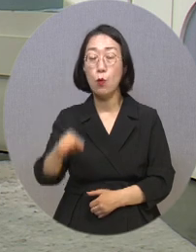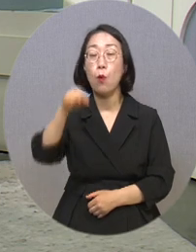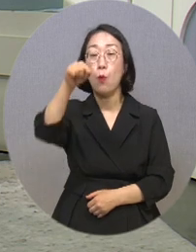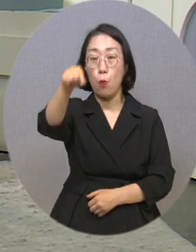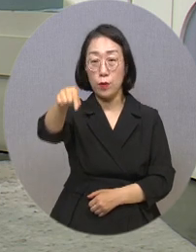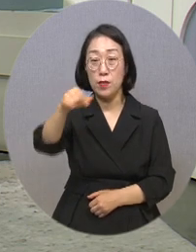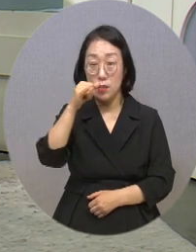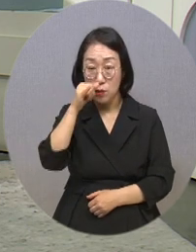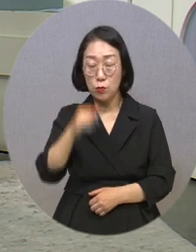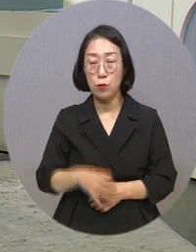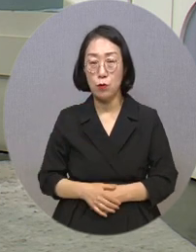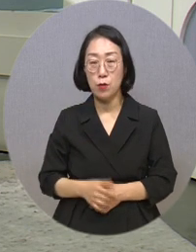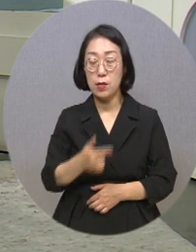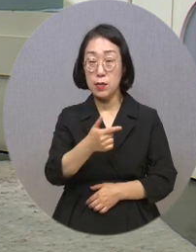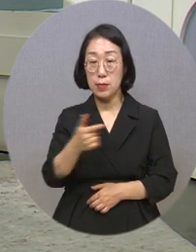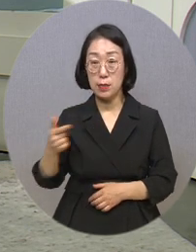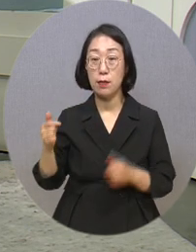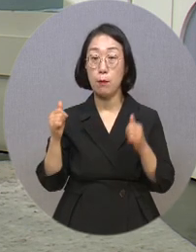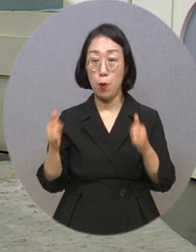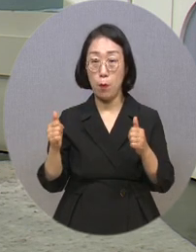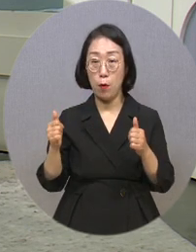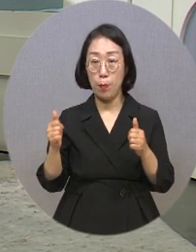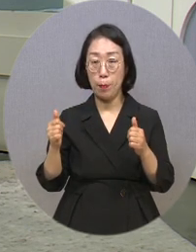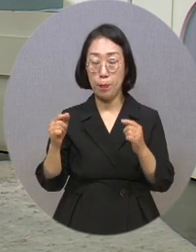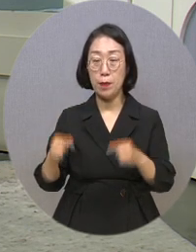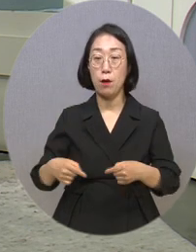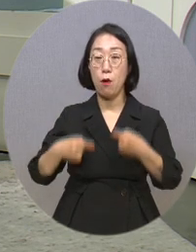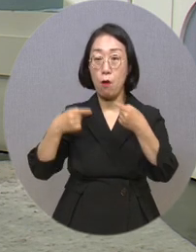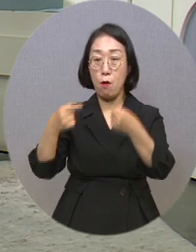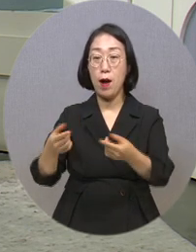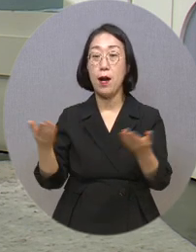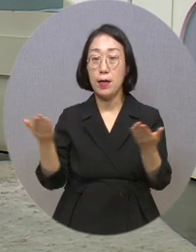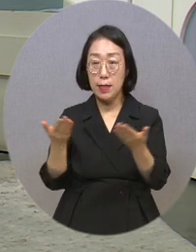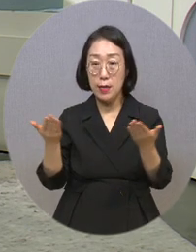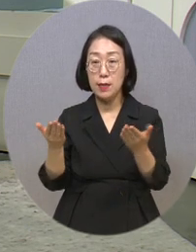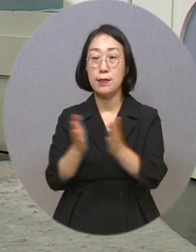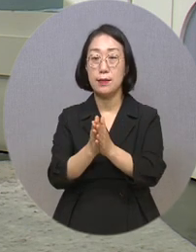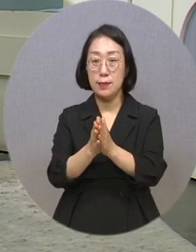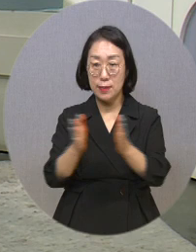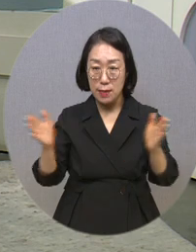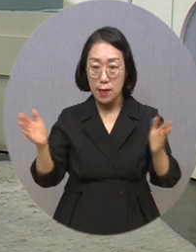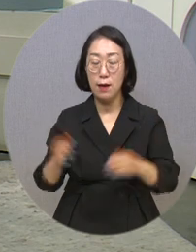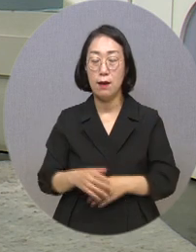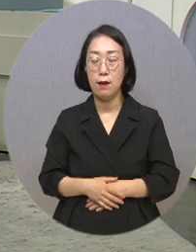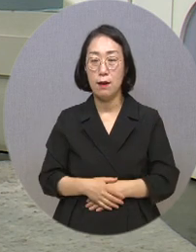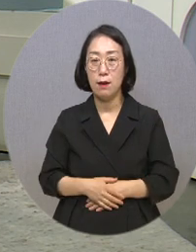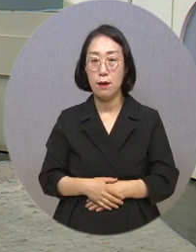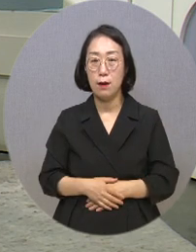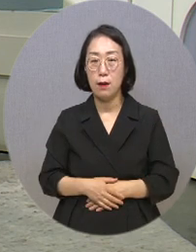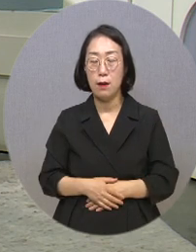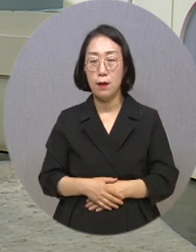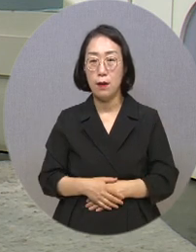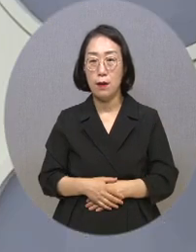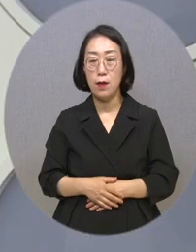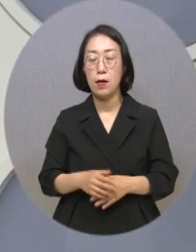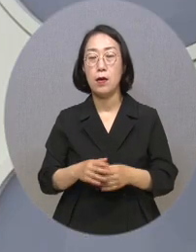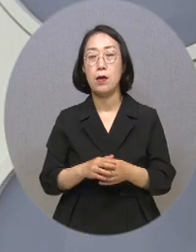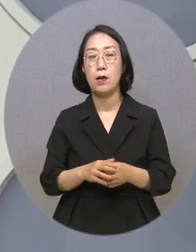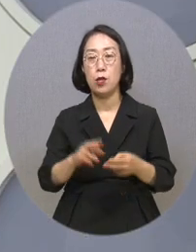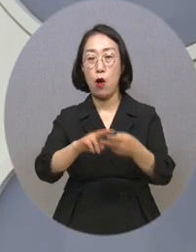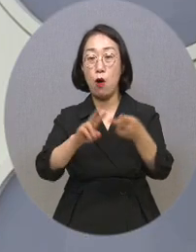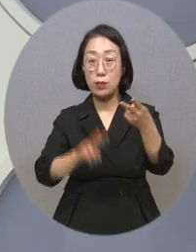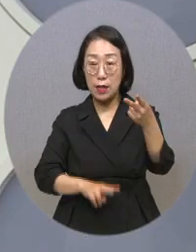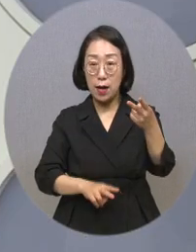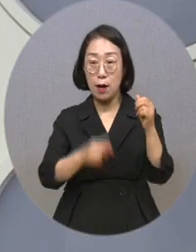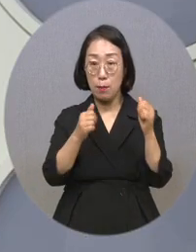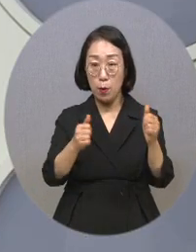큰 법원에 이제 가게 됐죠. 그래서 동부지법원으로 시작해서 이제 형사법원 옛날에는 형사법원